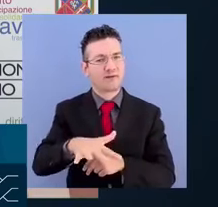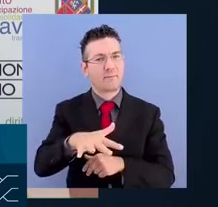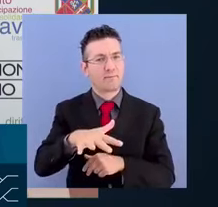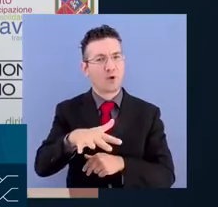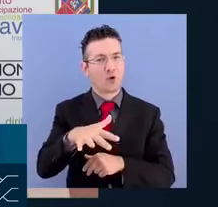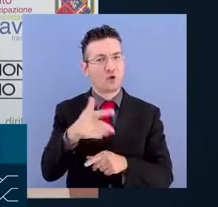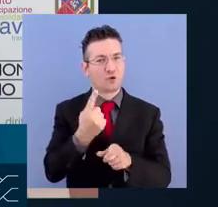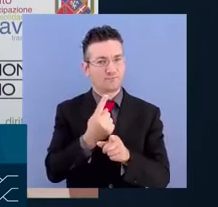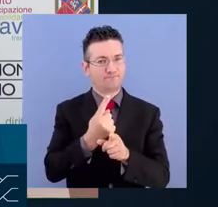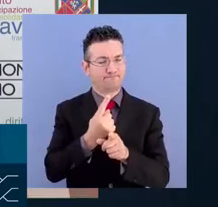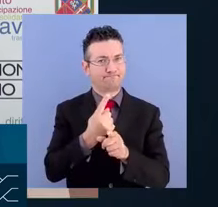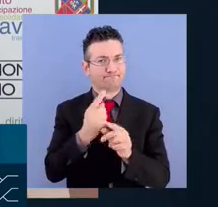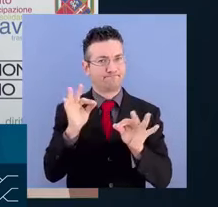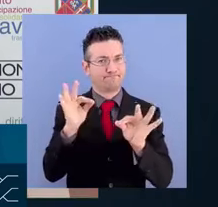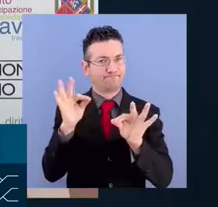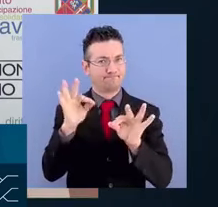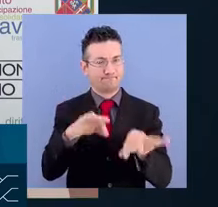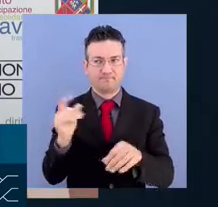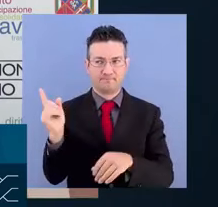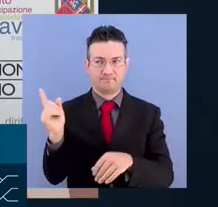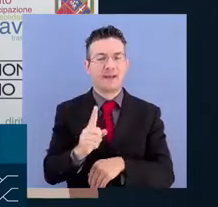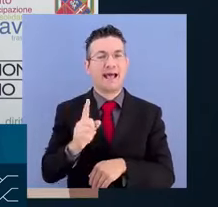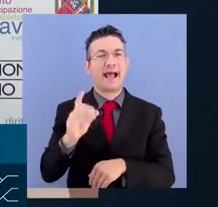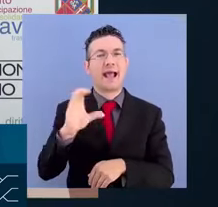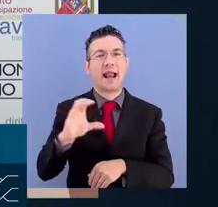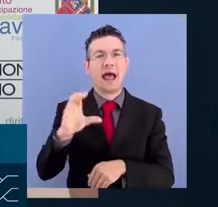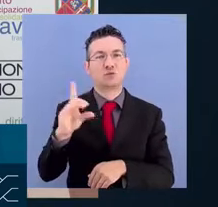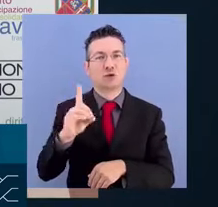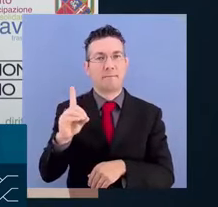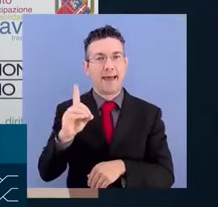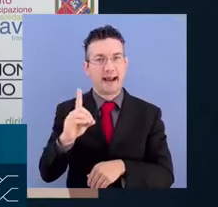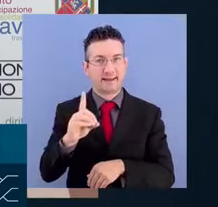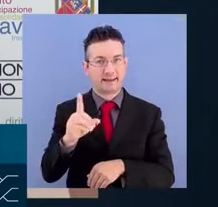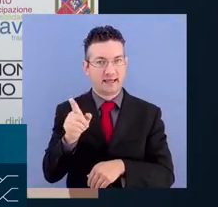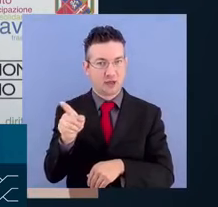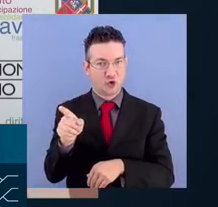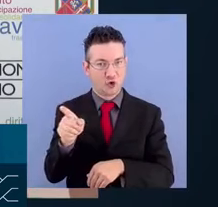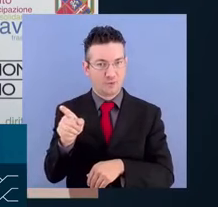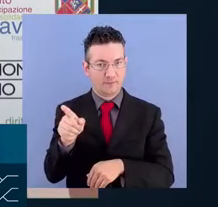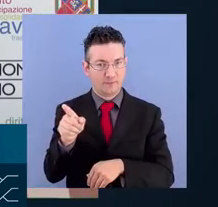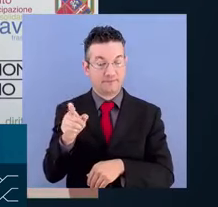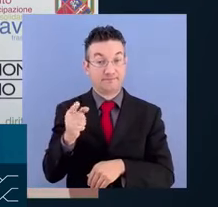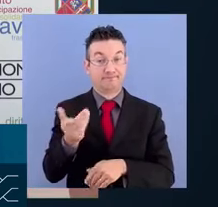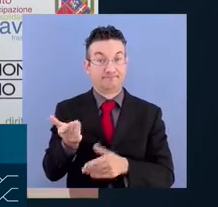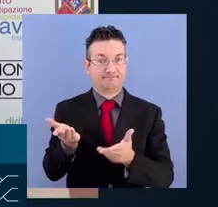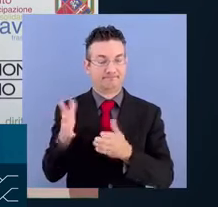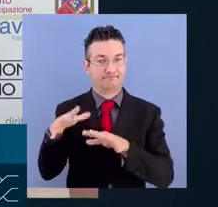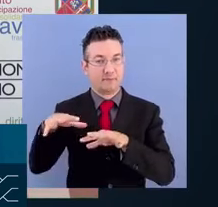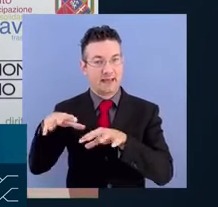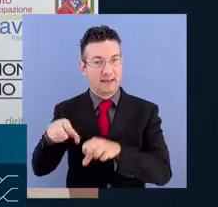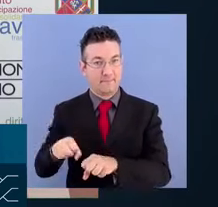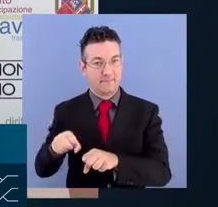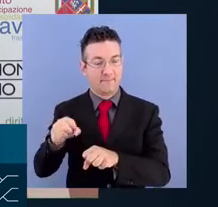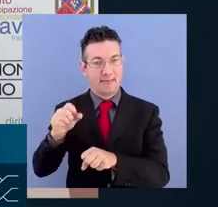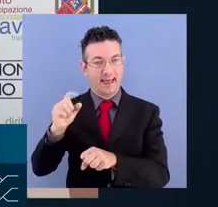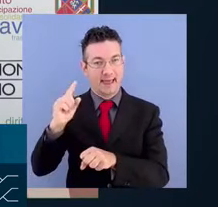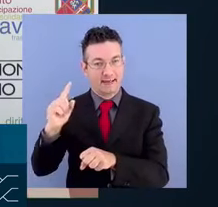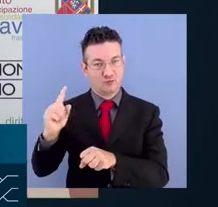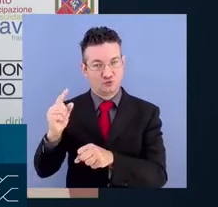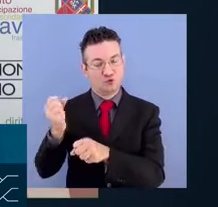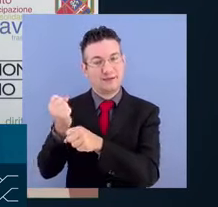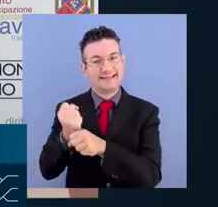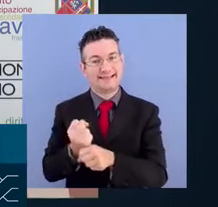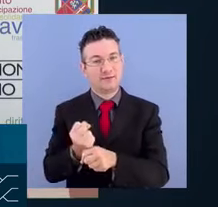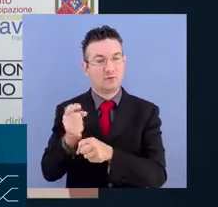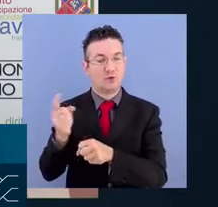collega claudio di berardino che momentaneamente trattenuto in altri impegni istituzionali e il mio